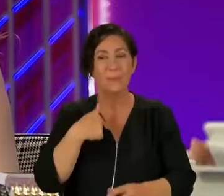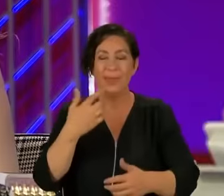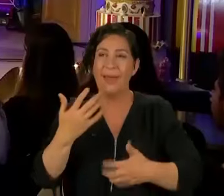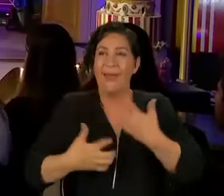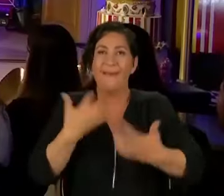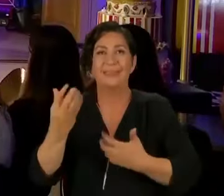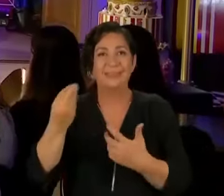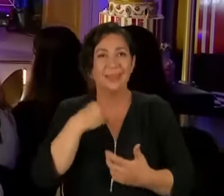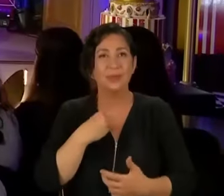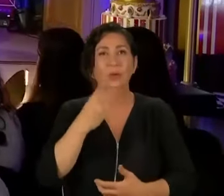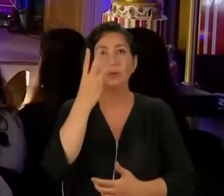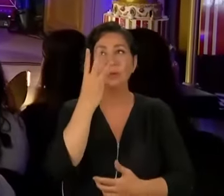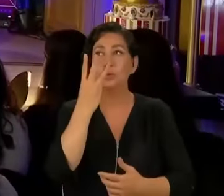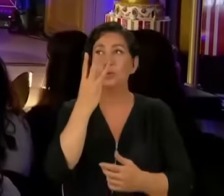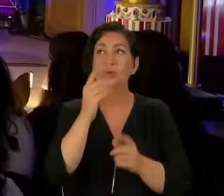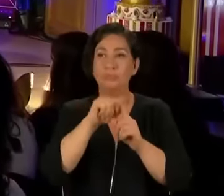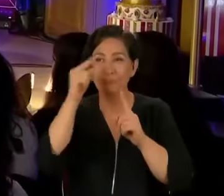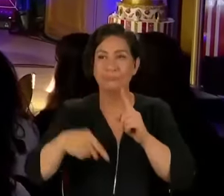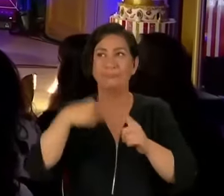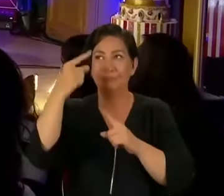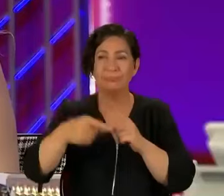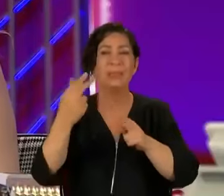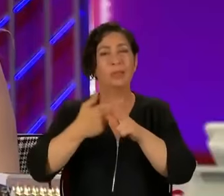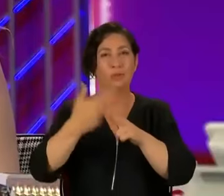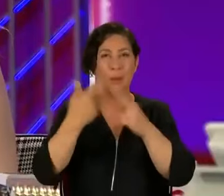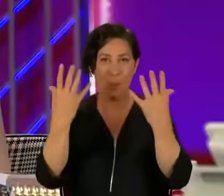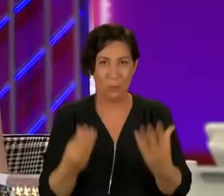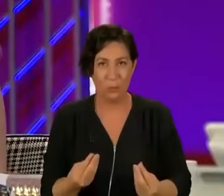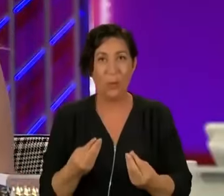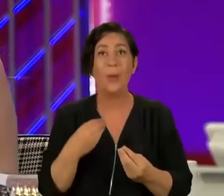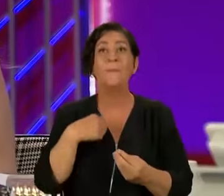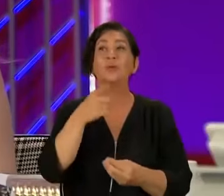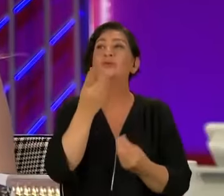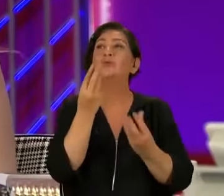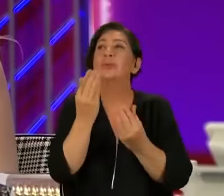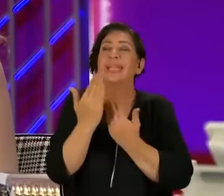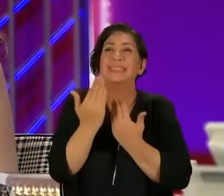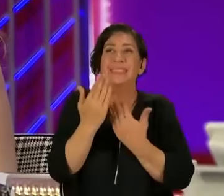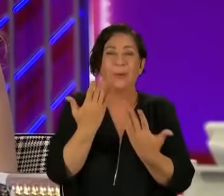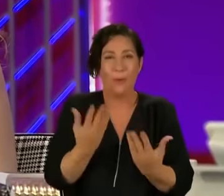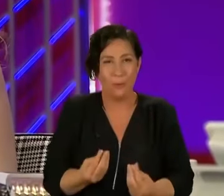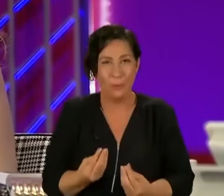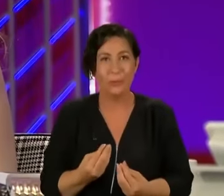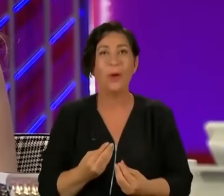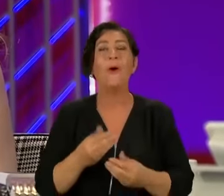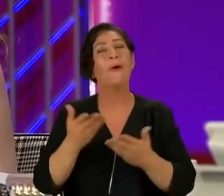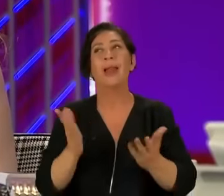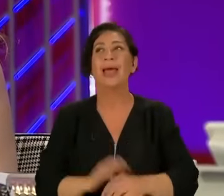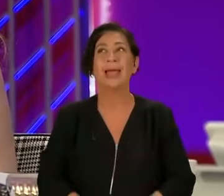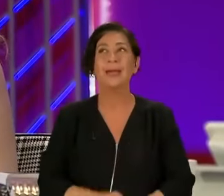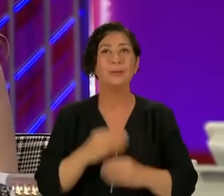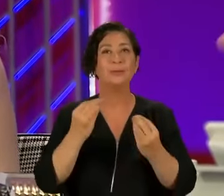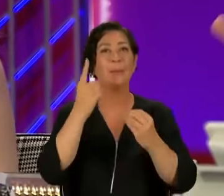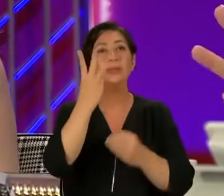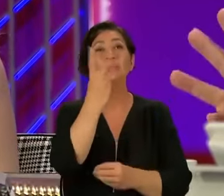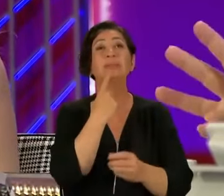şevklendirdi o konuda. 3 sezonluk bir tecrübem de oldu. Bana çok da katkısı oldu yani. Öyle güzel bir